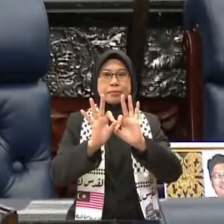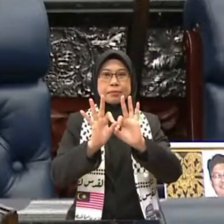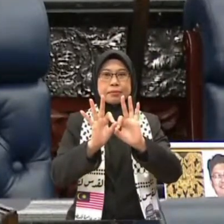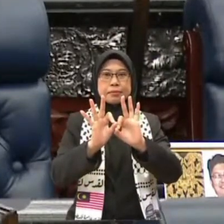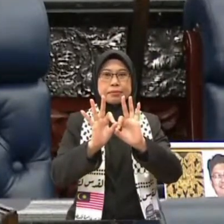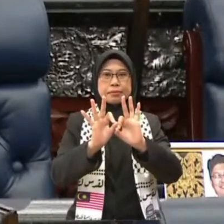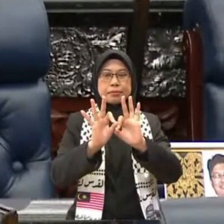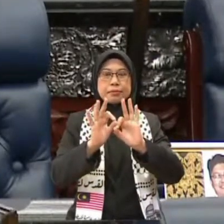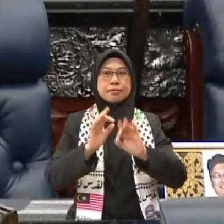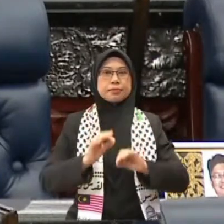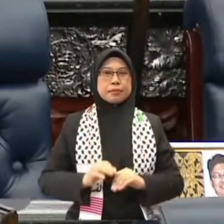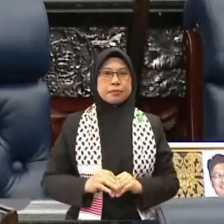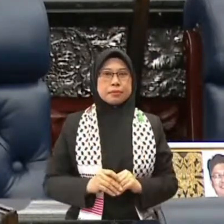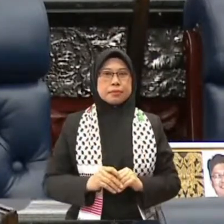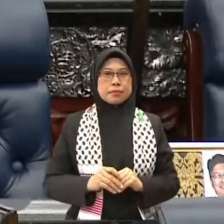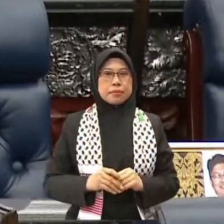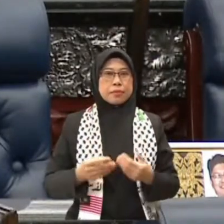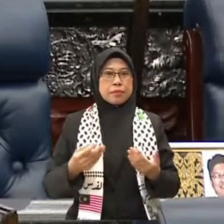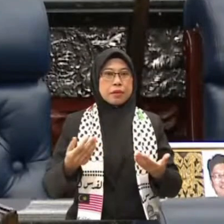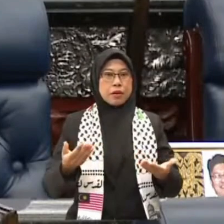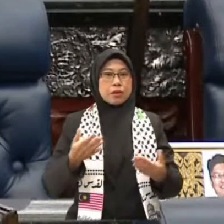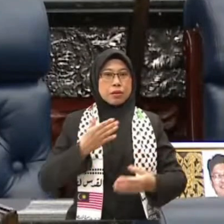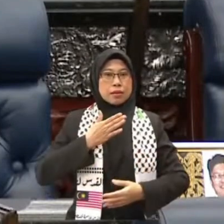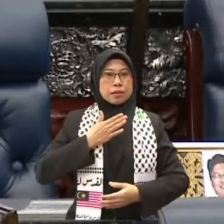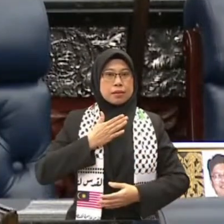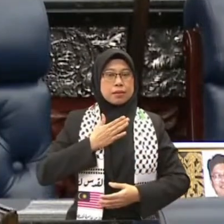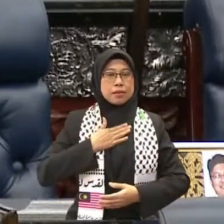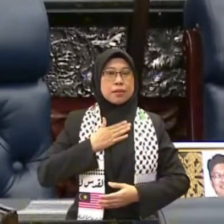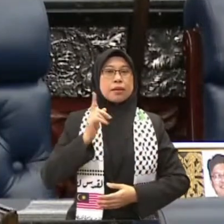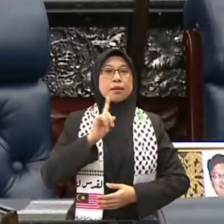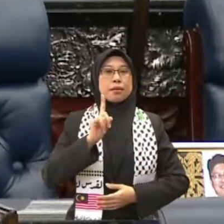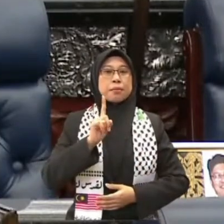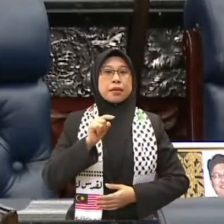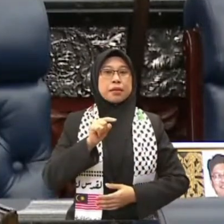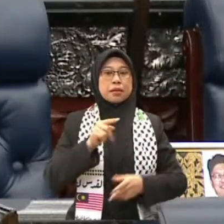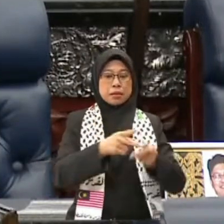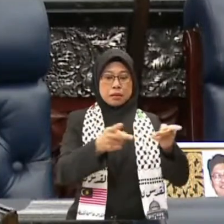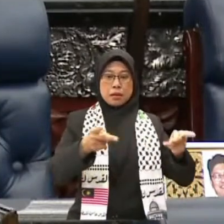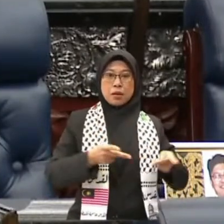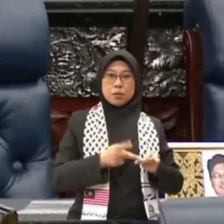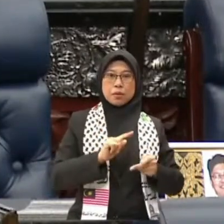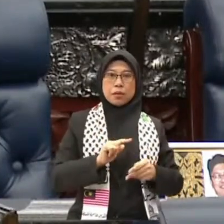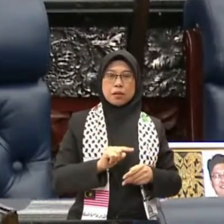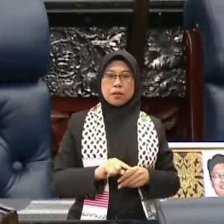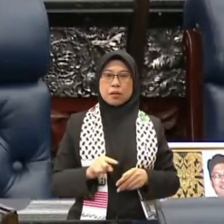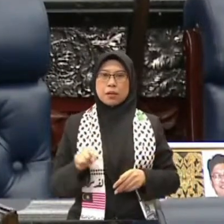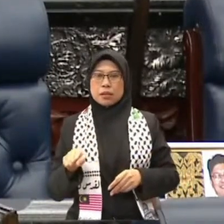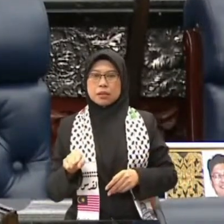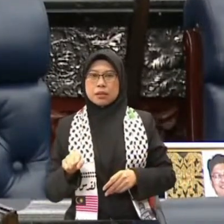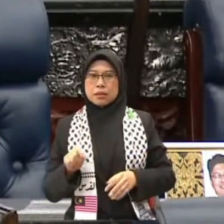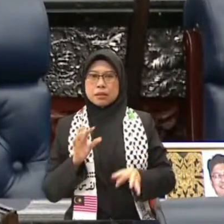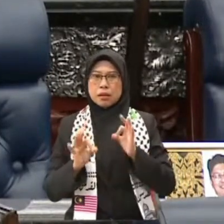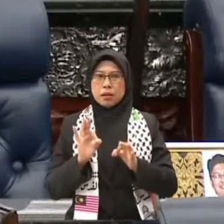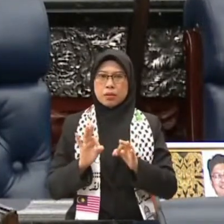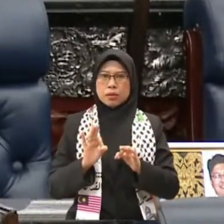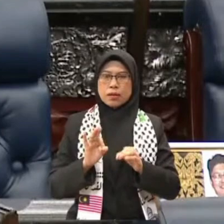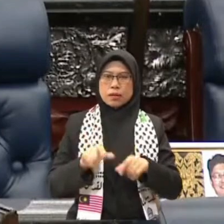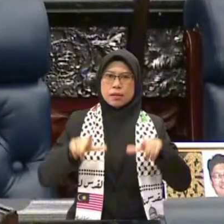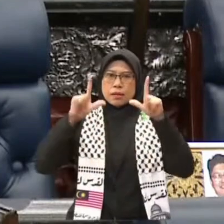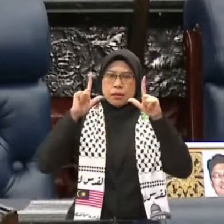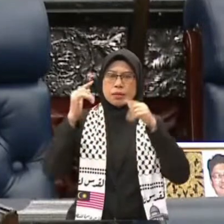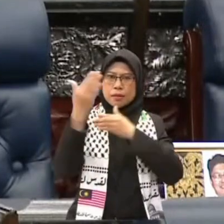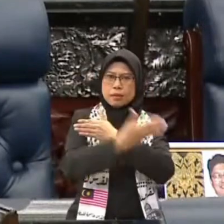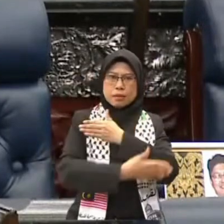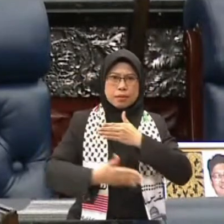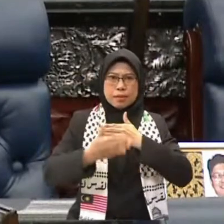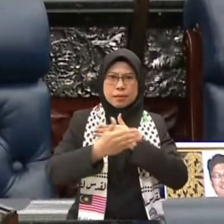meletakkan di mana tempat kita yang sebenarnya, dan kita tidak boleh berkompromi dalam soal-soal kedaulatan ini. Dari soal pencerobohan